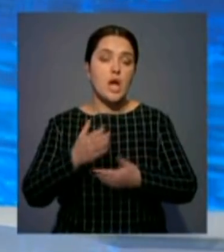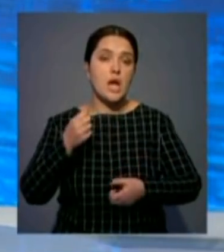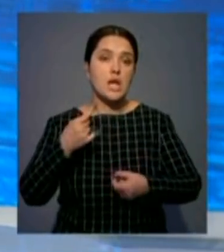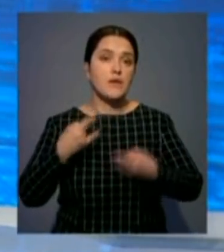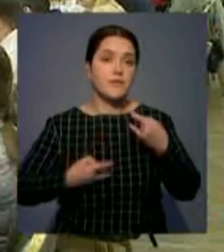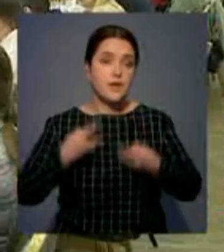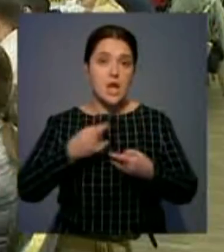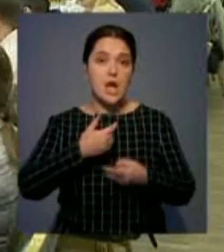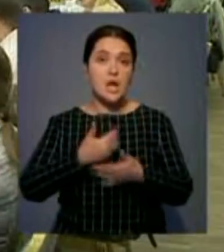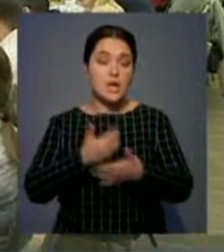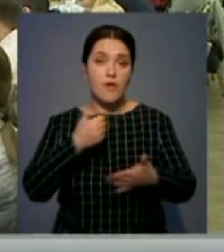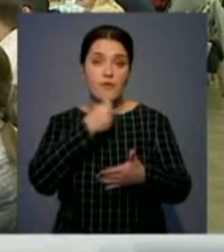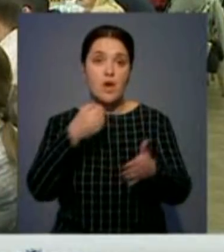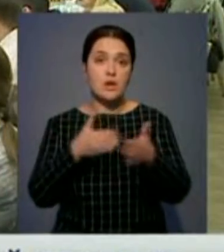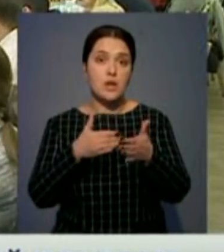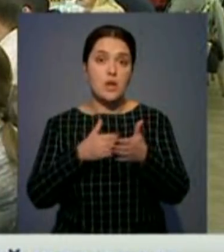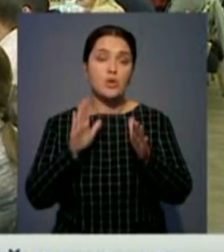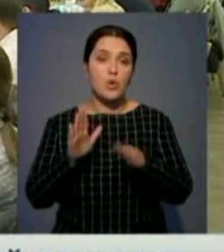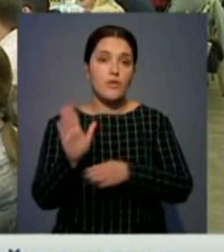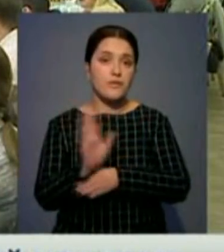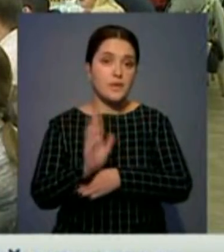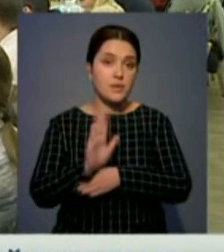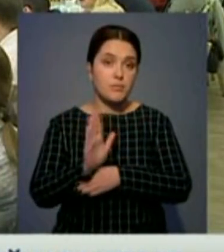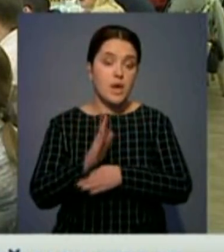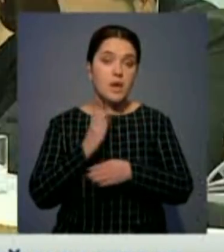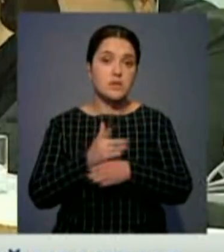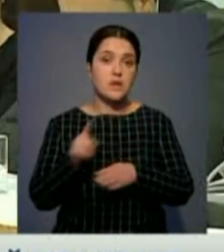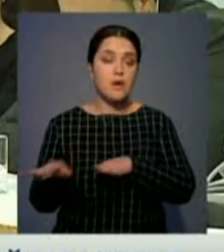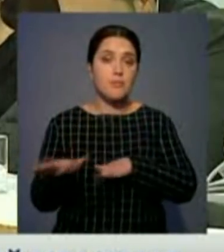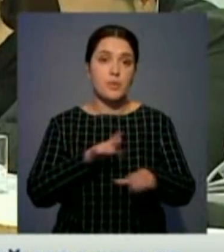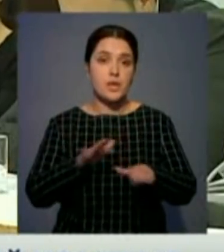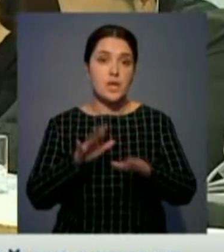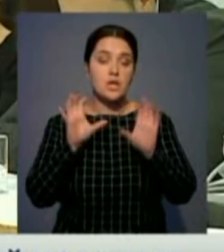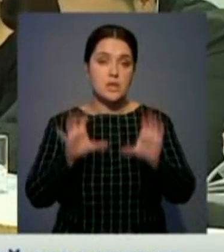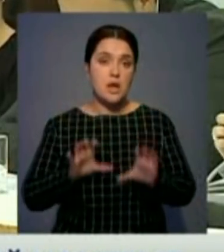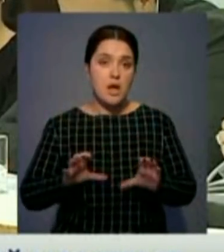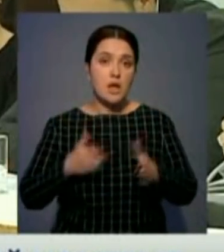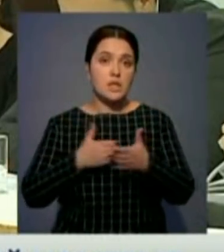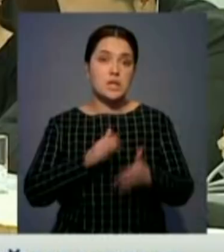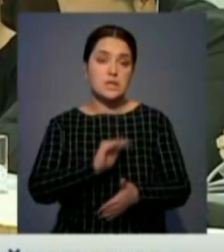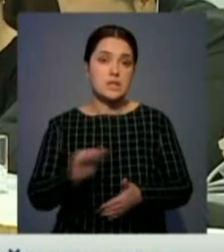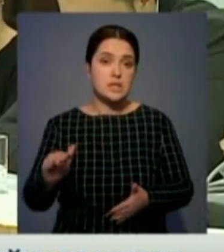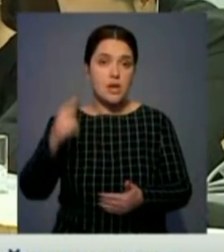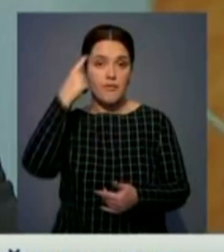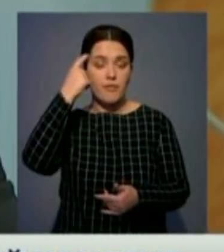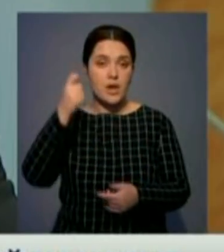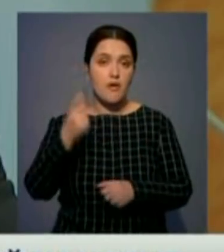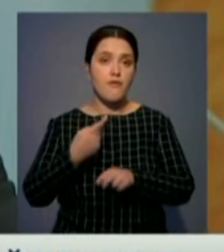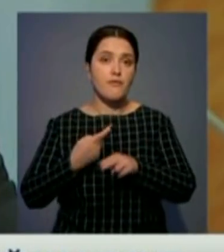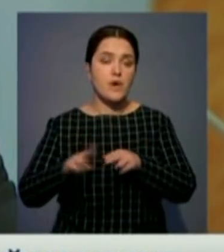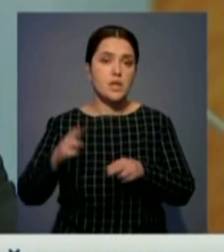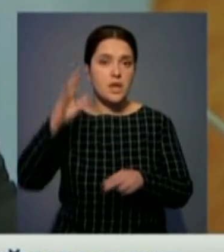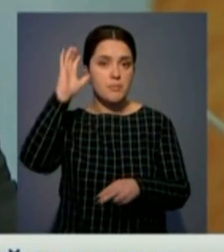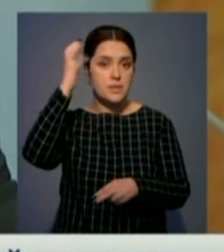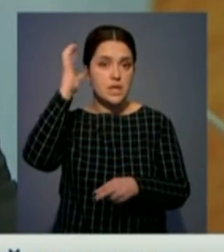ранее возрастное ограничение было только для фильмов. Мера, по мнению разработчиков закона, оградит детей от информации, которая